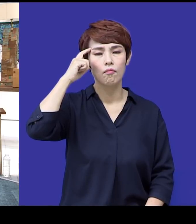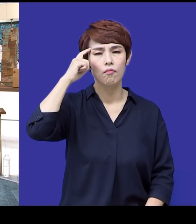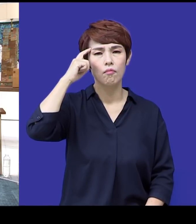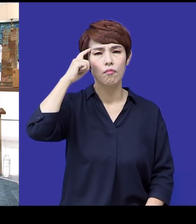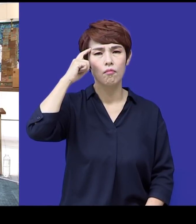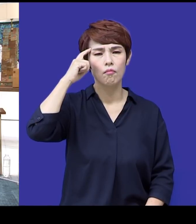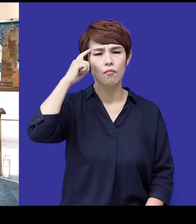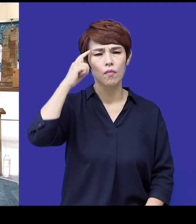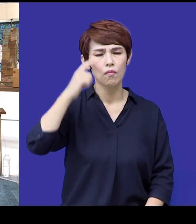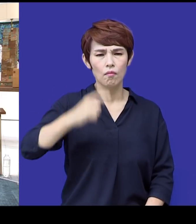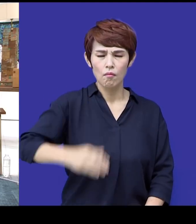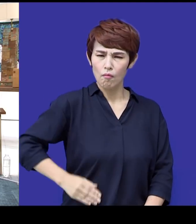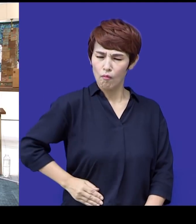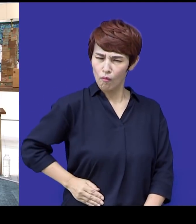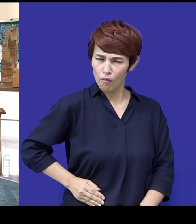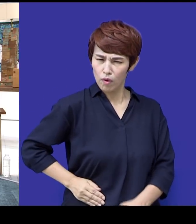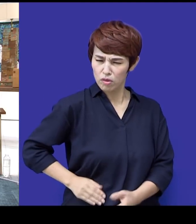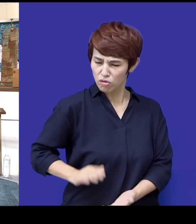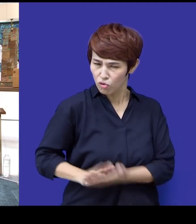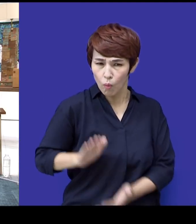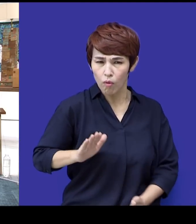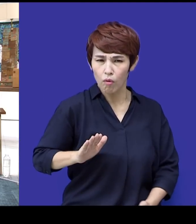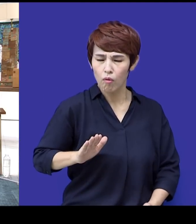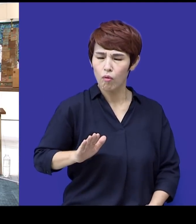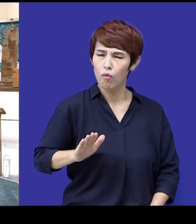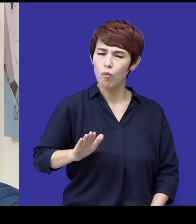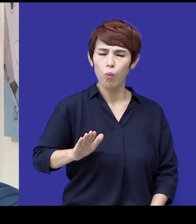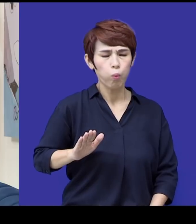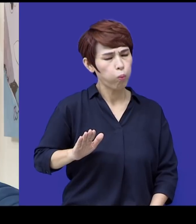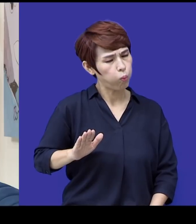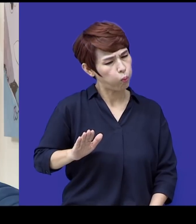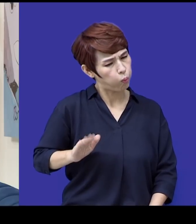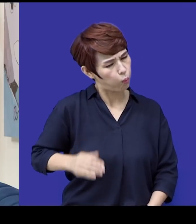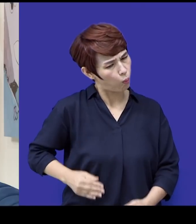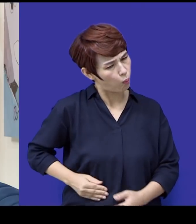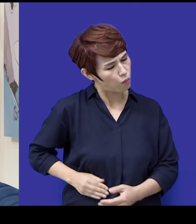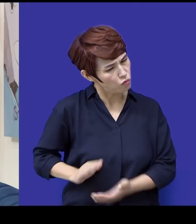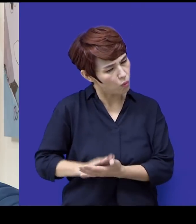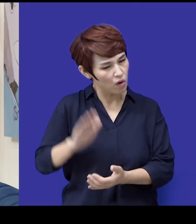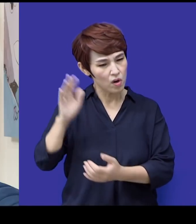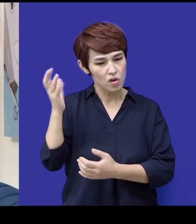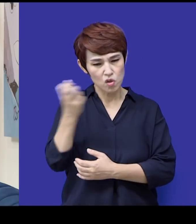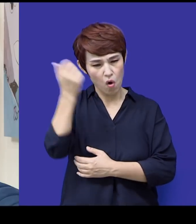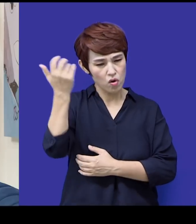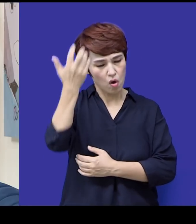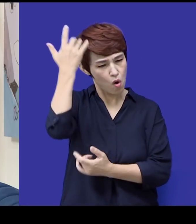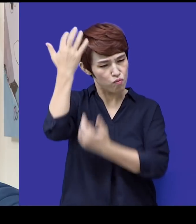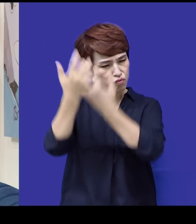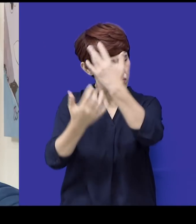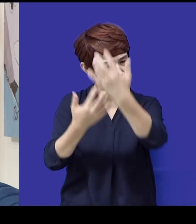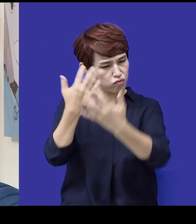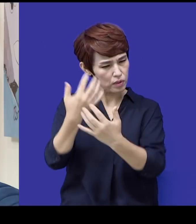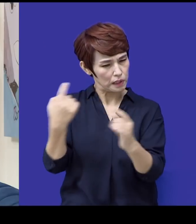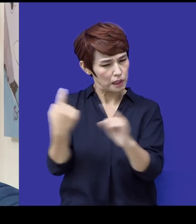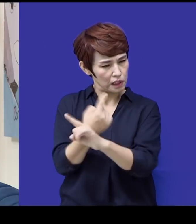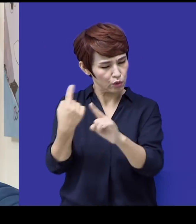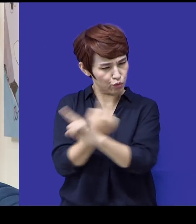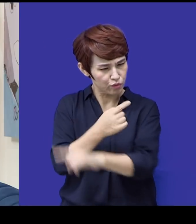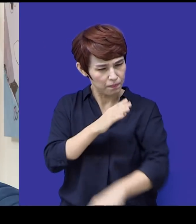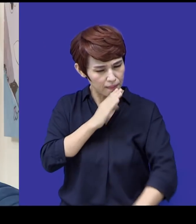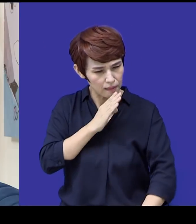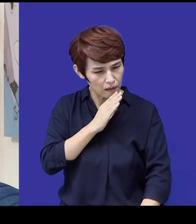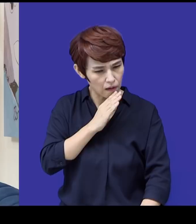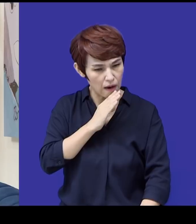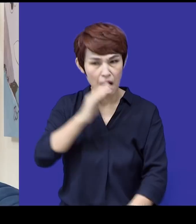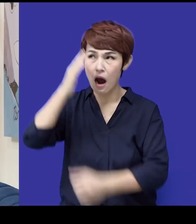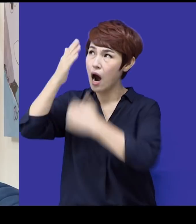어느 순간 이쪽만 뜨겁더라고요. 그래서 그 성령의 불이 치유한다고 들었으니까 이게